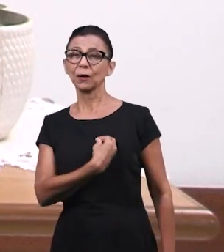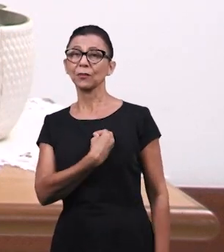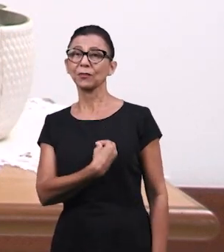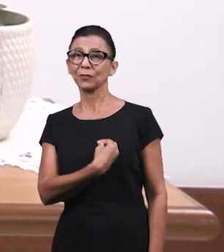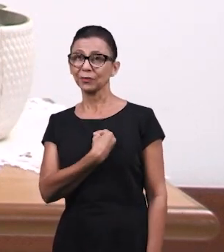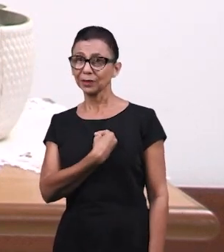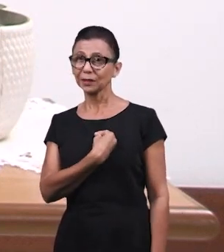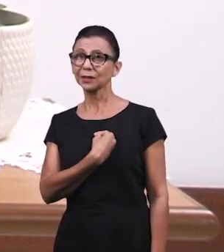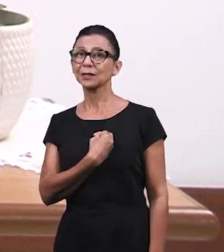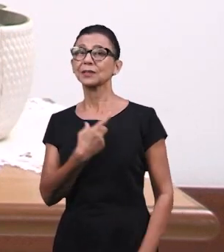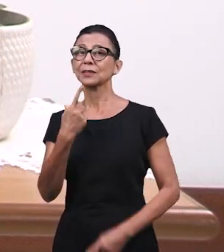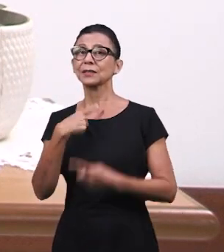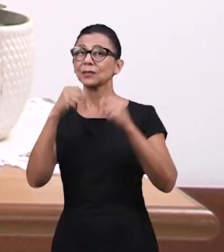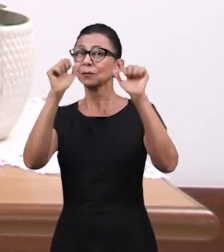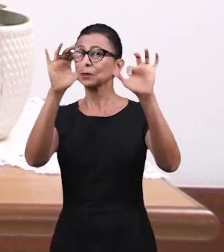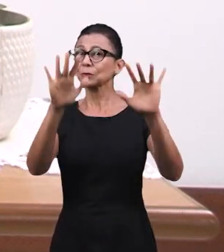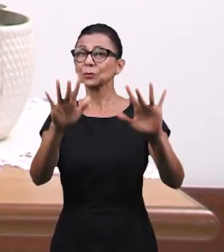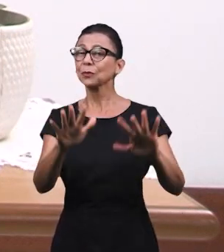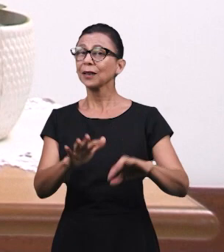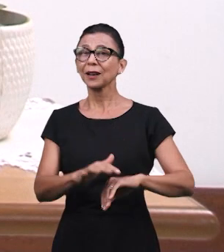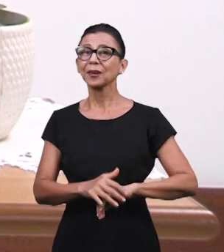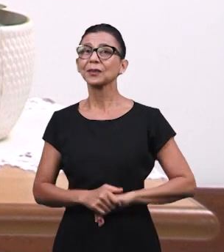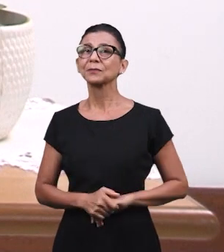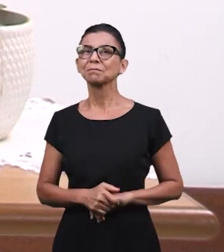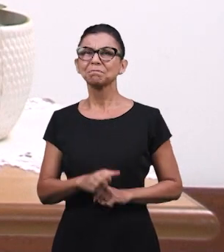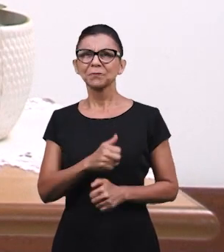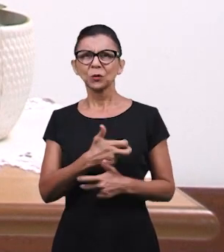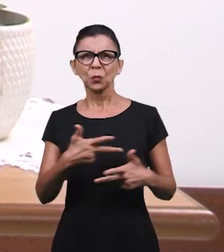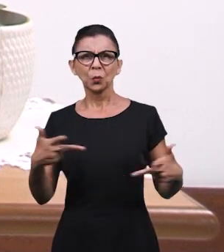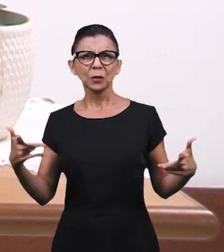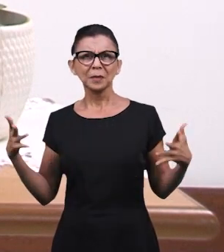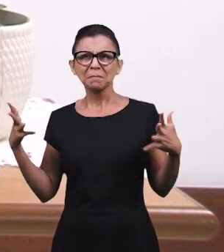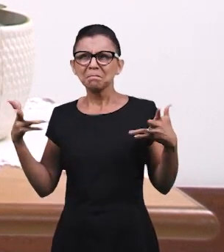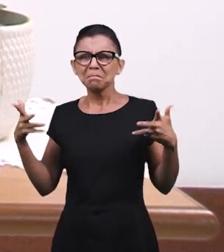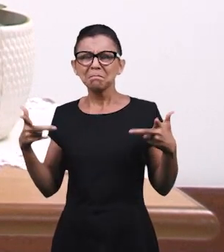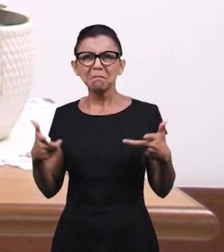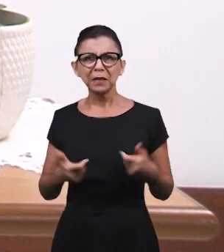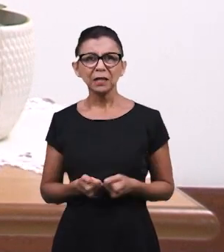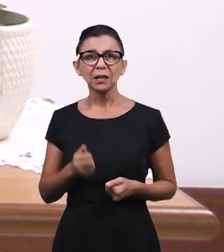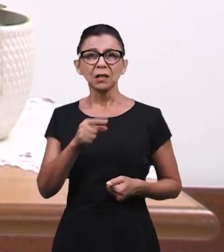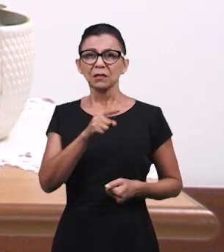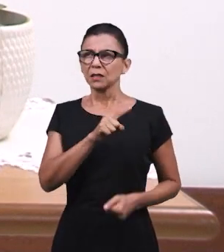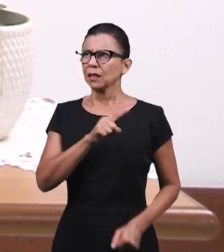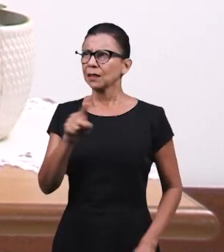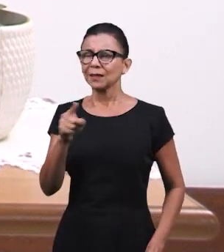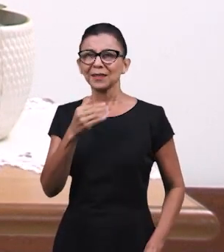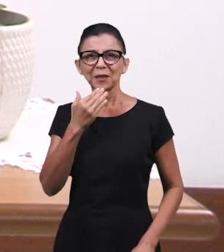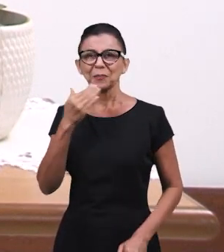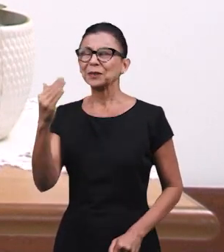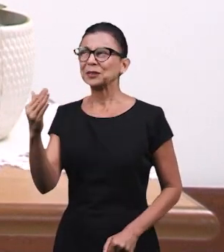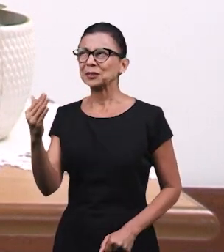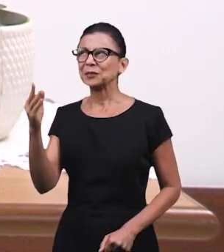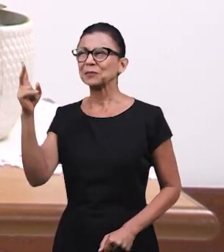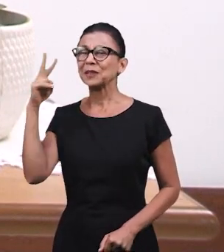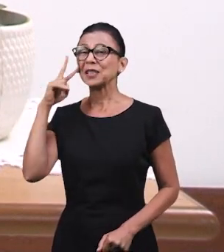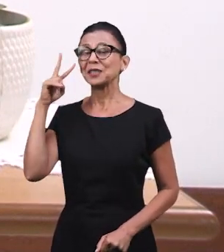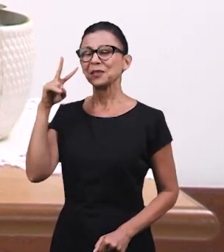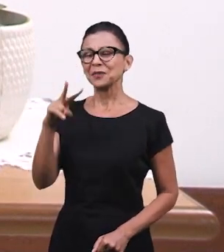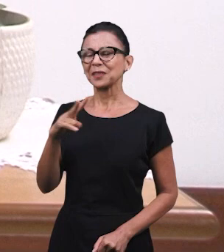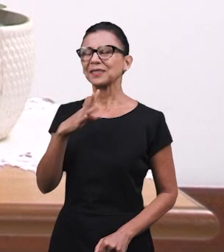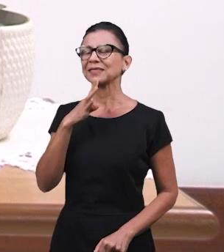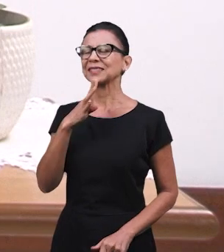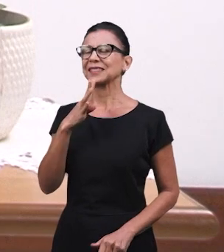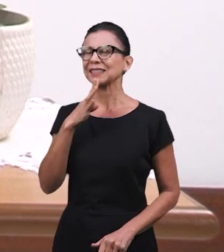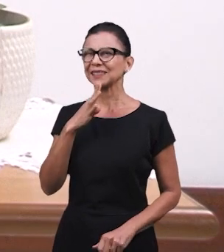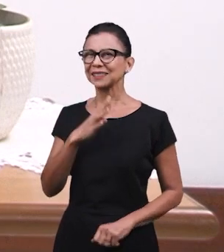жизни, чтобы дать вам чудные богатства, то, чего вы не просили у Него, то, в чем вы нуждаетесь. Он